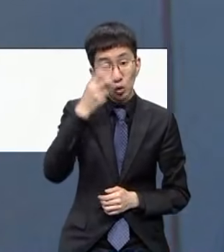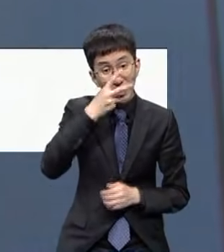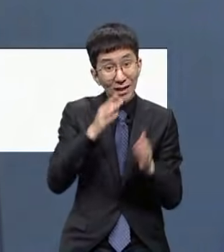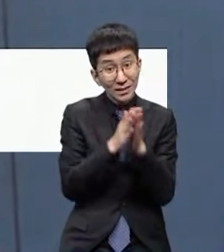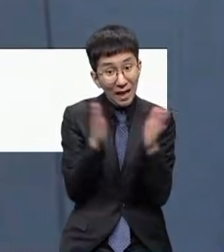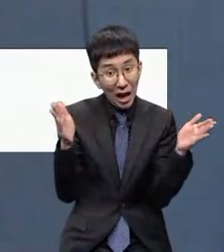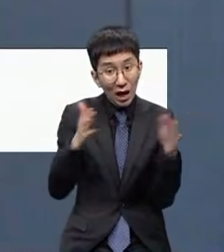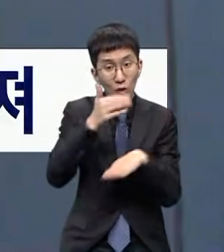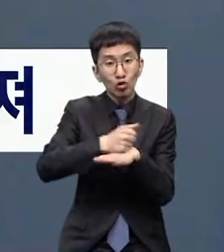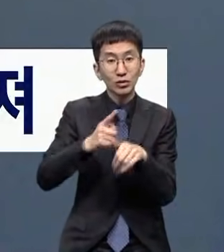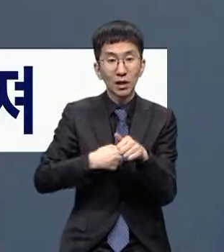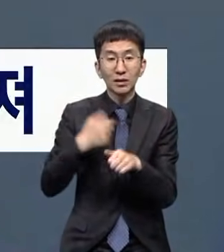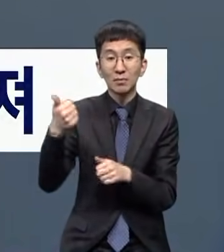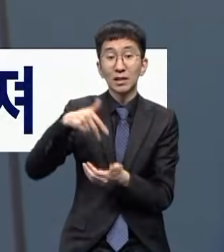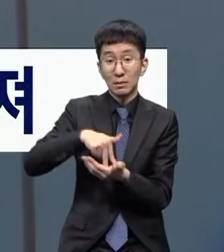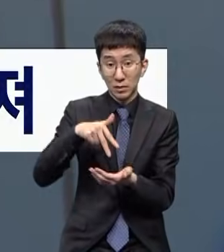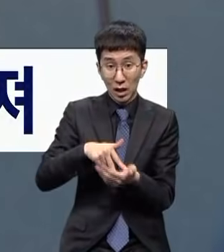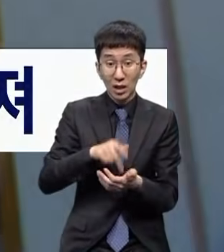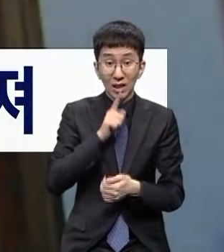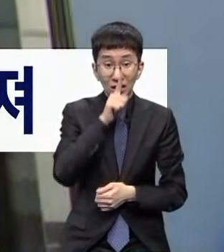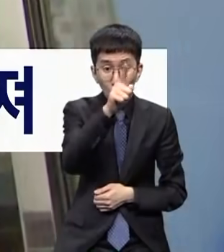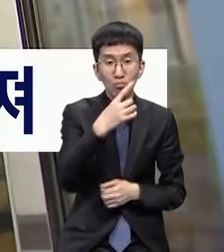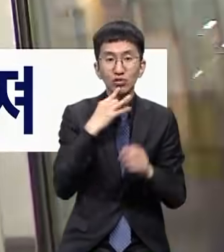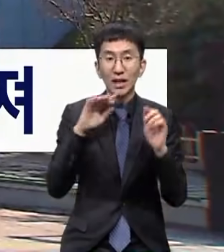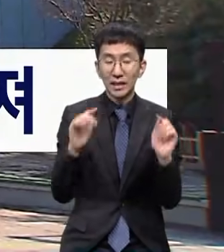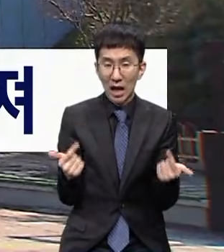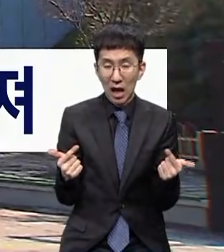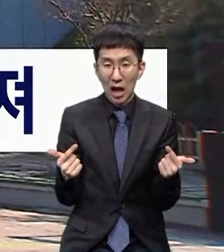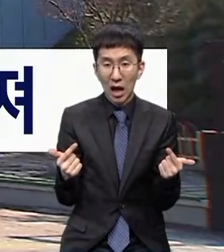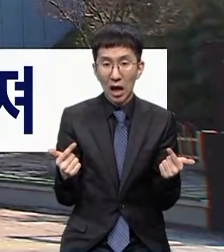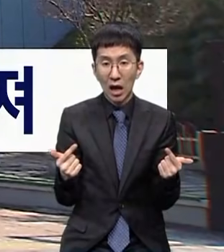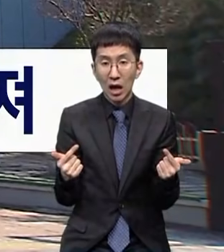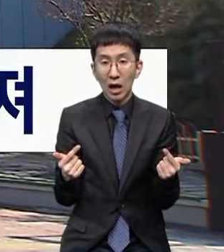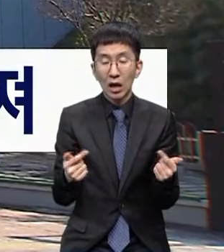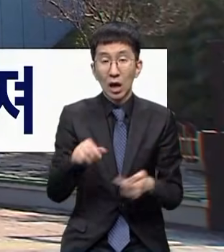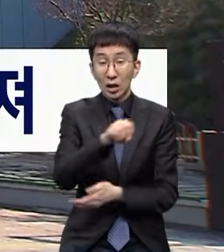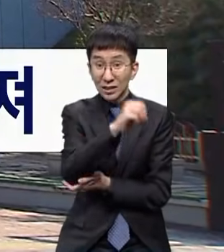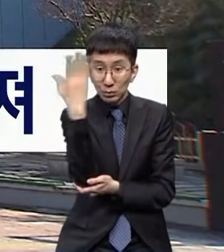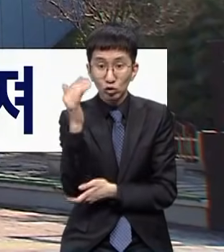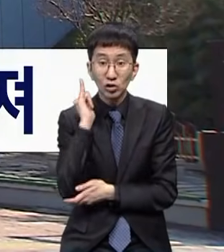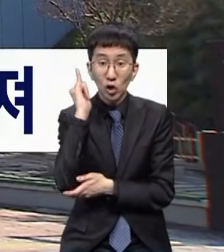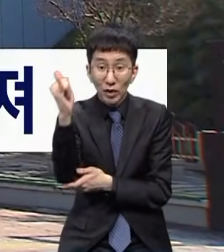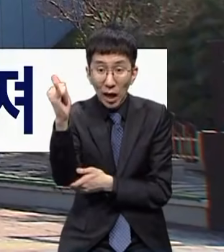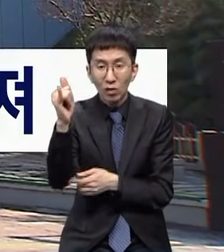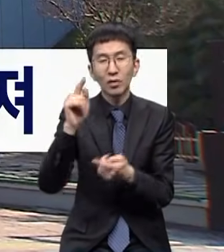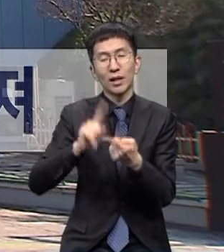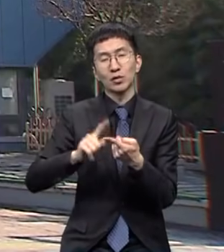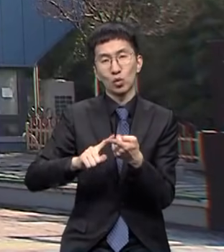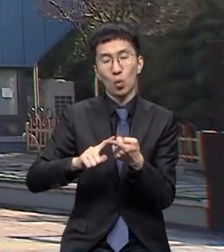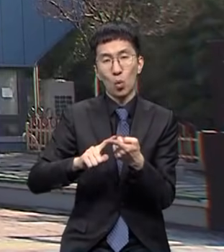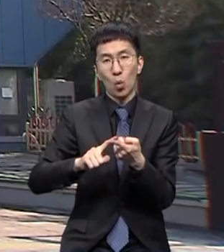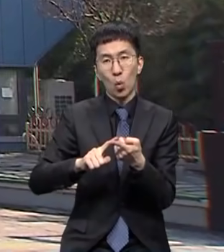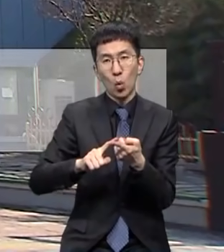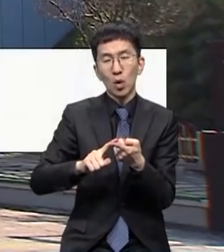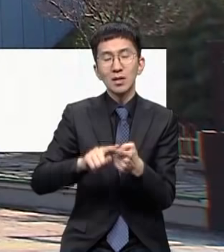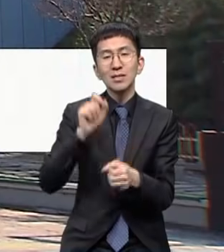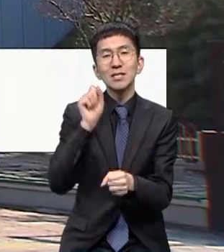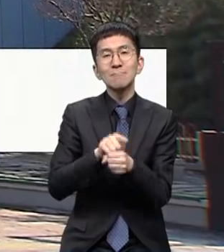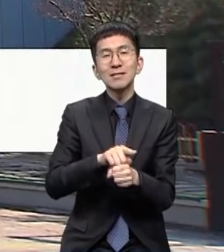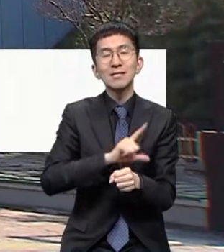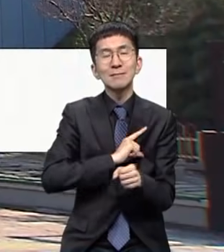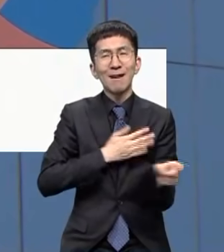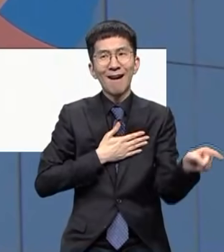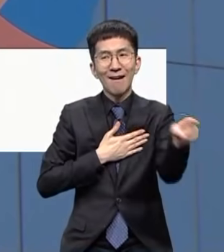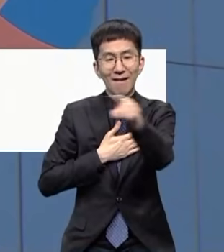시작되자 A씨는 자신의 공익신고뿐만 아니라 언론 제보 사실까지 노출됐다는 걸 알게 됐습니다. 저런지 다 알고